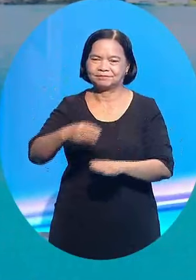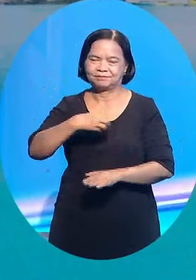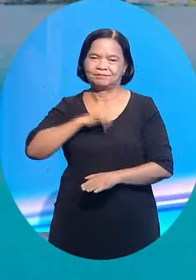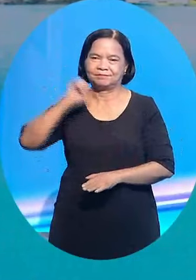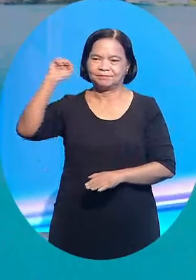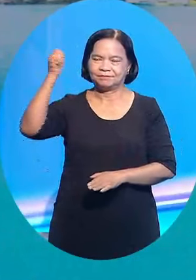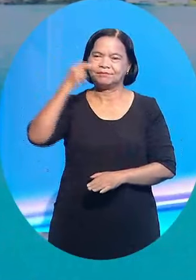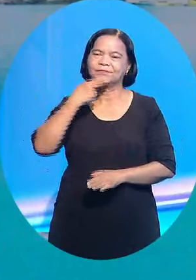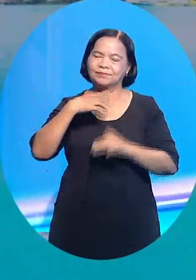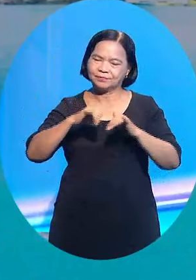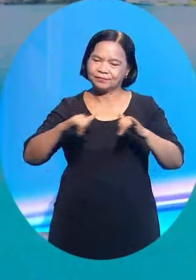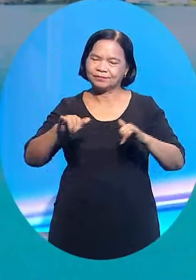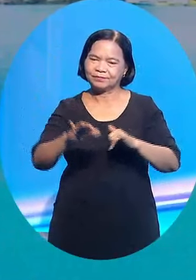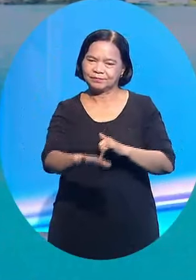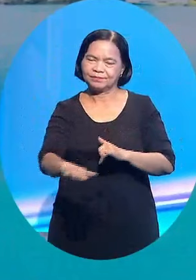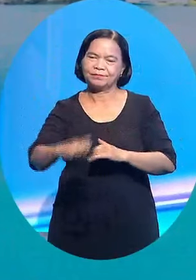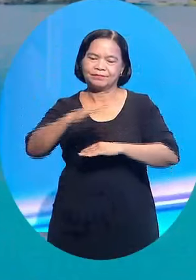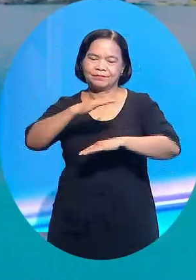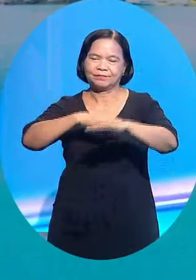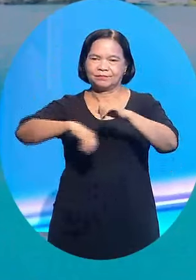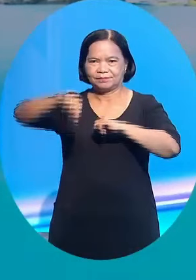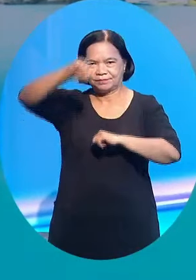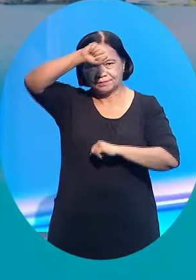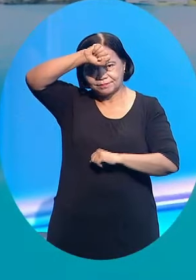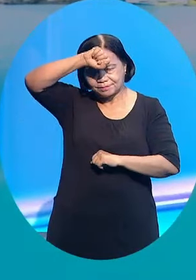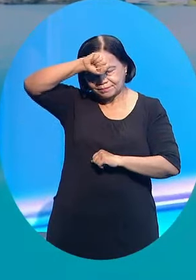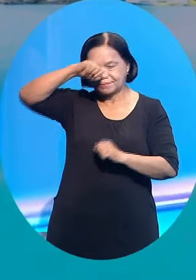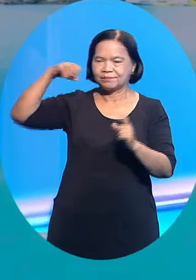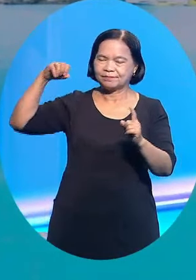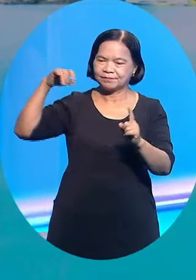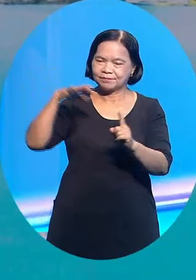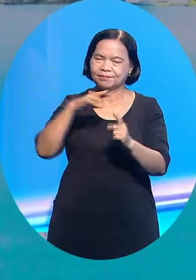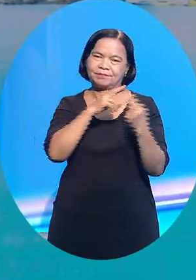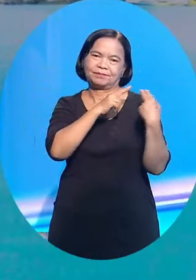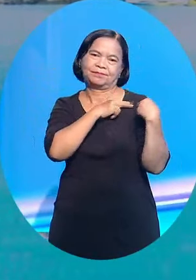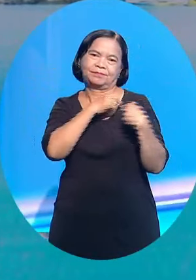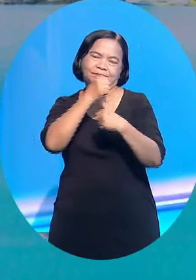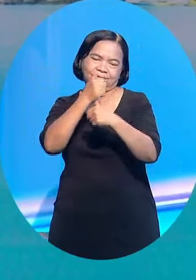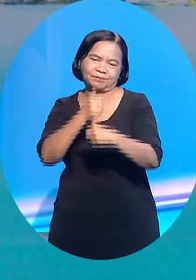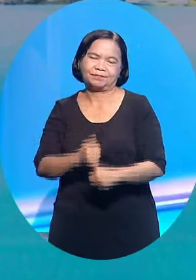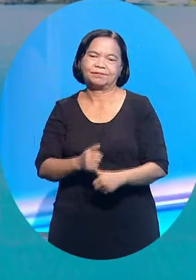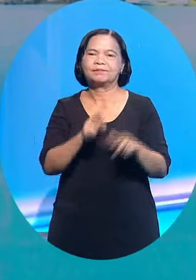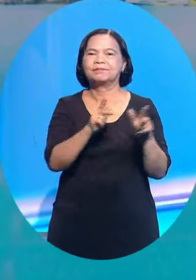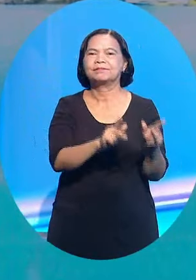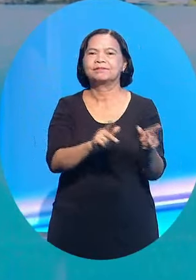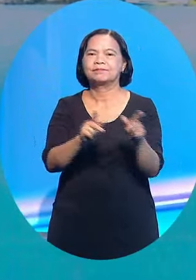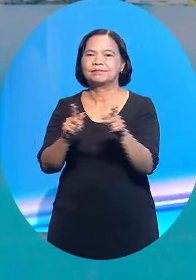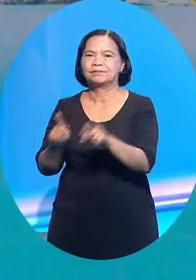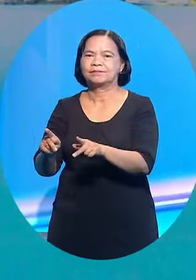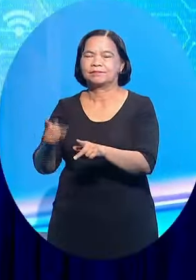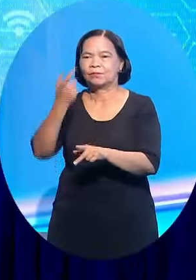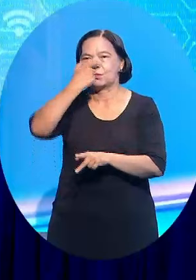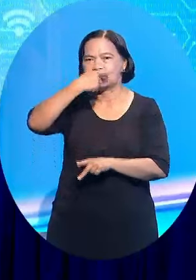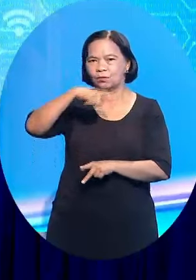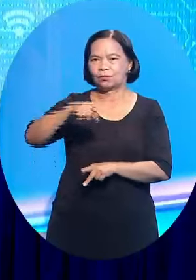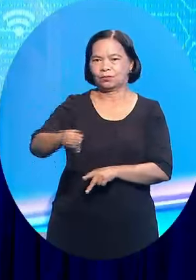trào thanh thiếu nhi trong việc tham gia xây dựng đảng và chính quyền, tham gia thực hiện nhiệm vụ chính trị, kinh tế, xã hội của quận.